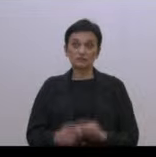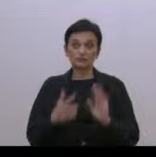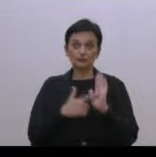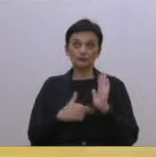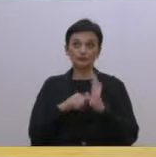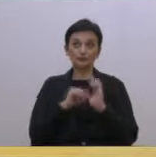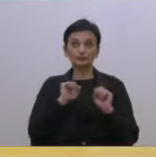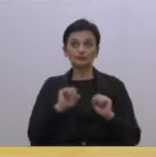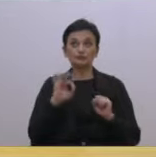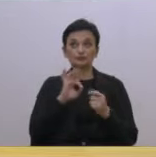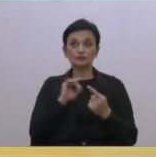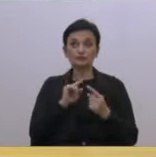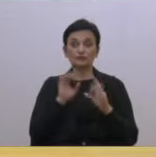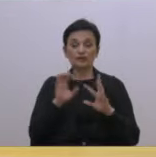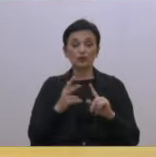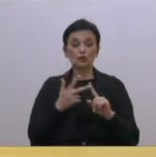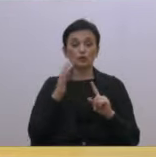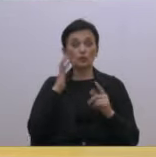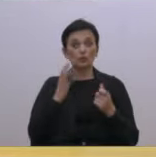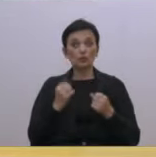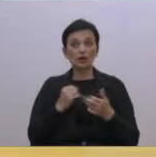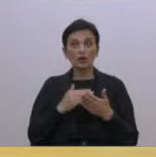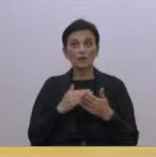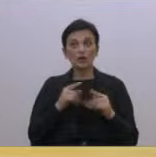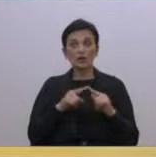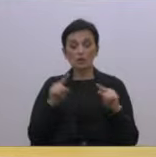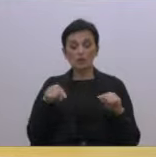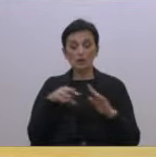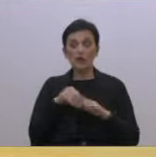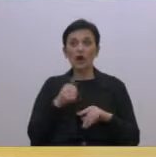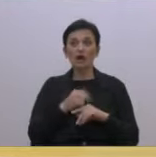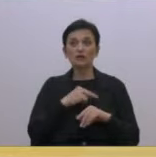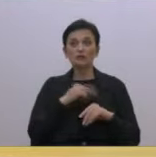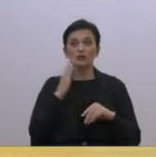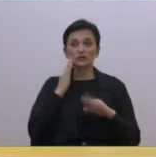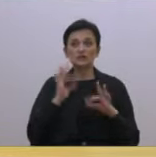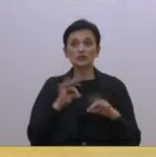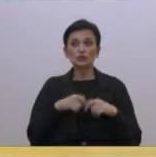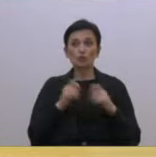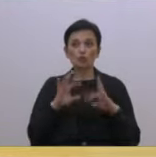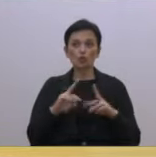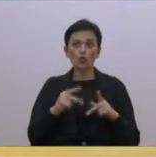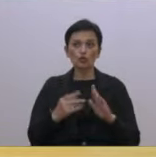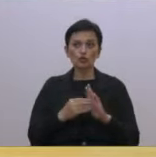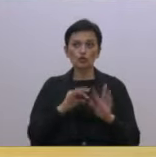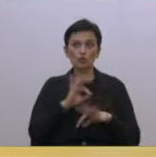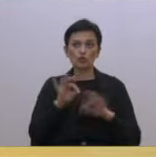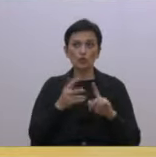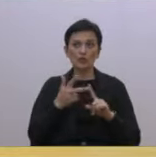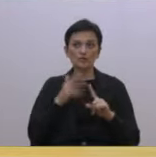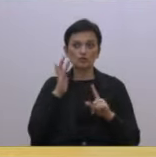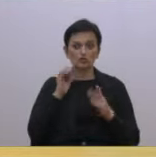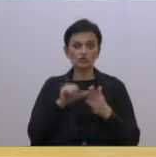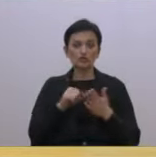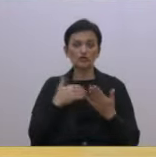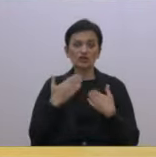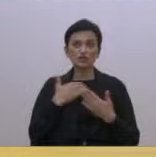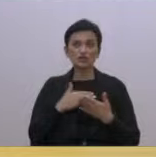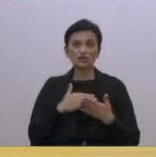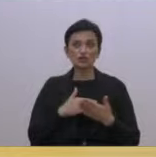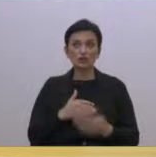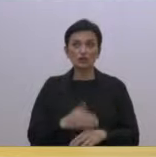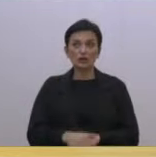Samozat, Texotim Ohren, Ulcina Amdegi, Kanon Mesame Mosmeri, Mirabuli. Amvoje paketshi Administratsiis Samodorota Kodeksit Sulebis Proekti Mesame Mosmeri, Tho Chartered Kentis